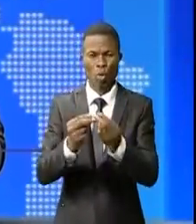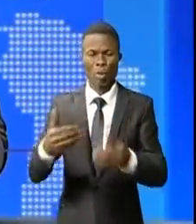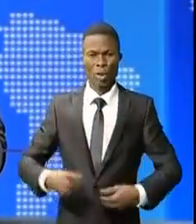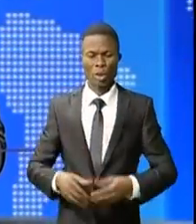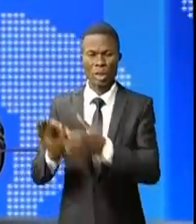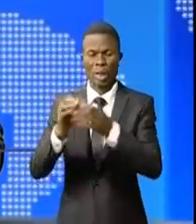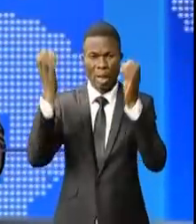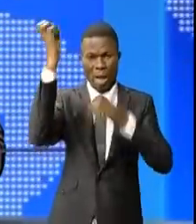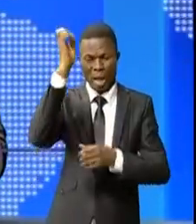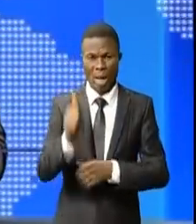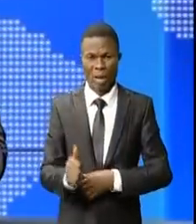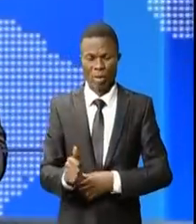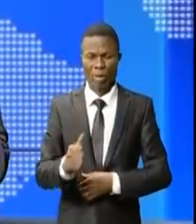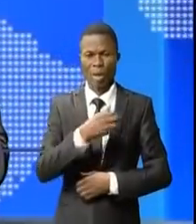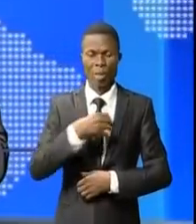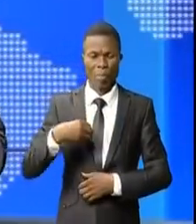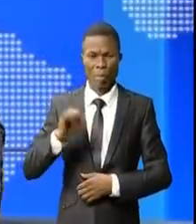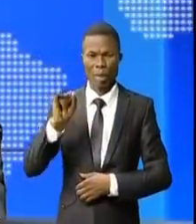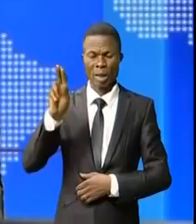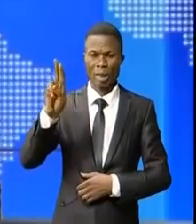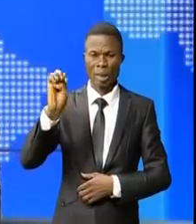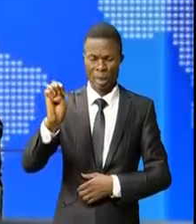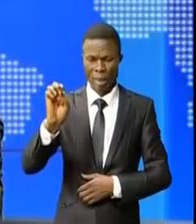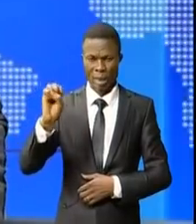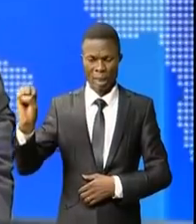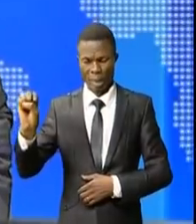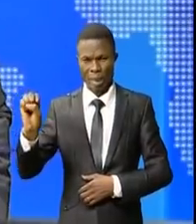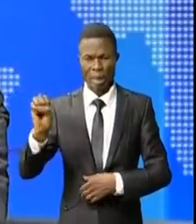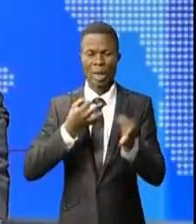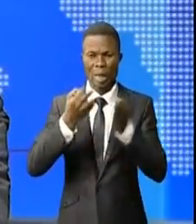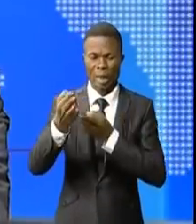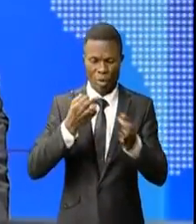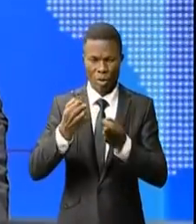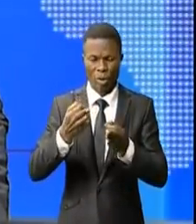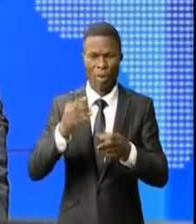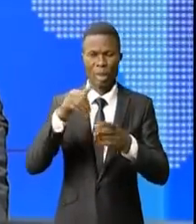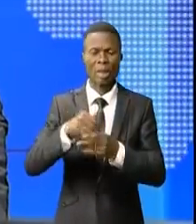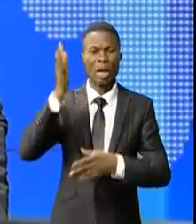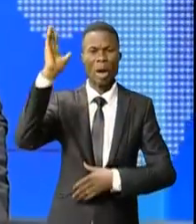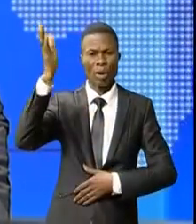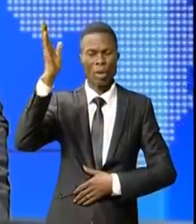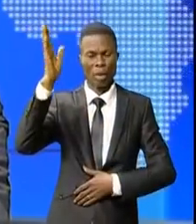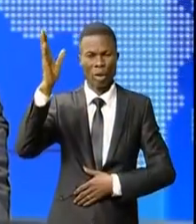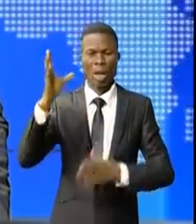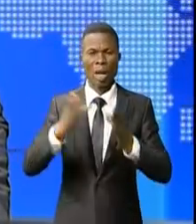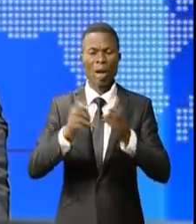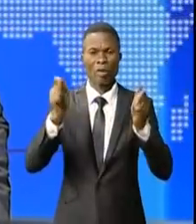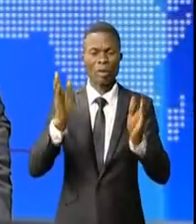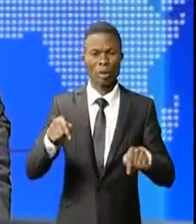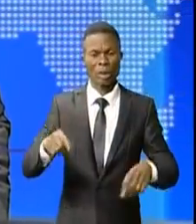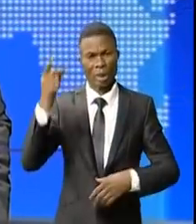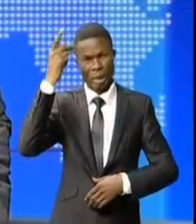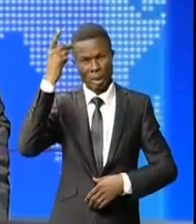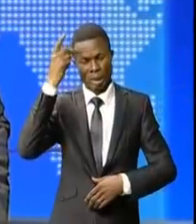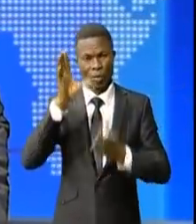africaine représentée par Madame Iris Nzolantima qui a fait savoir au cours d'une conférence de presse tenue ici à